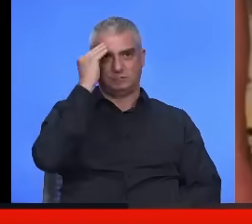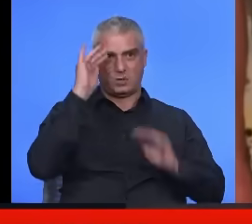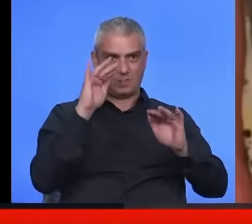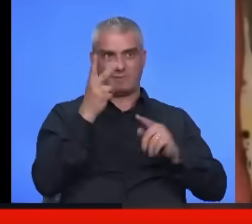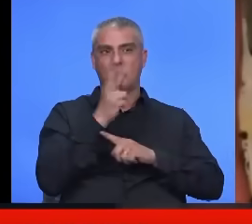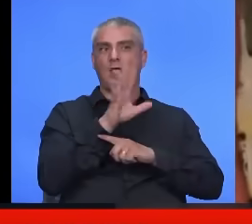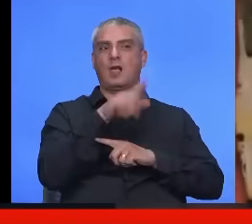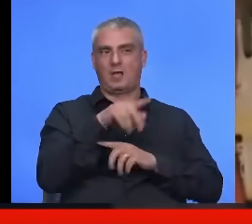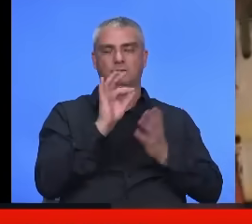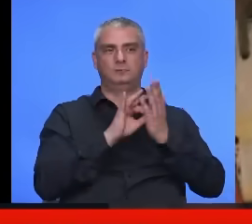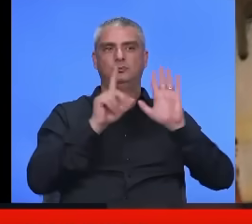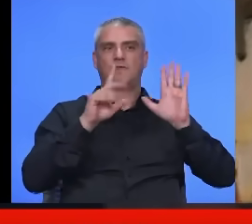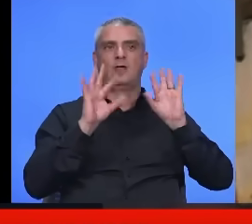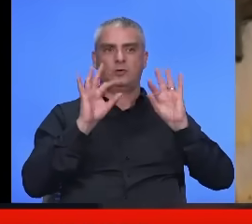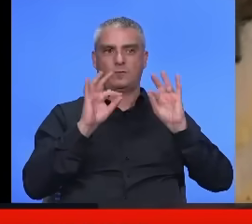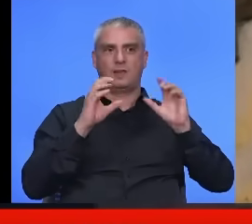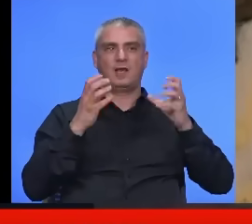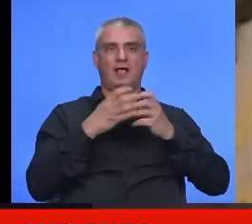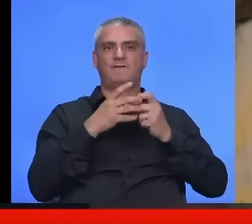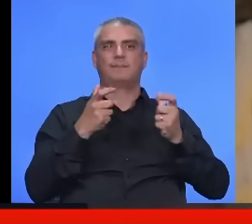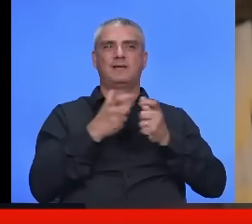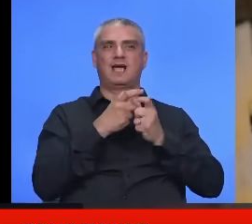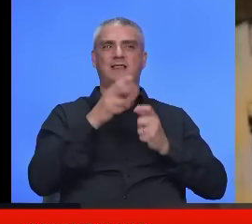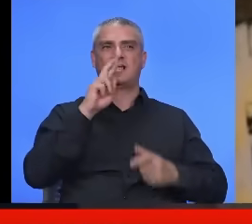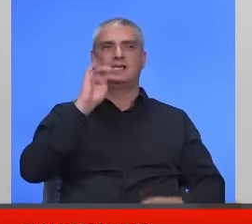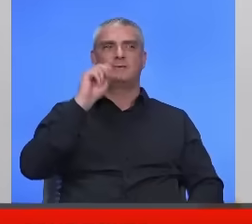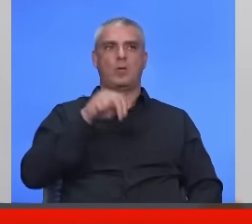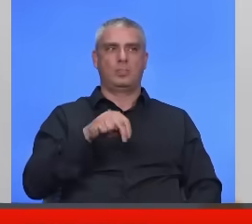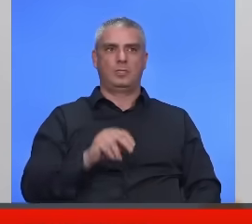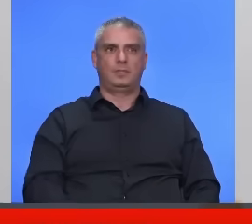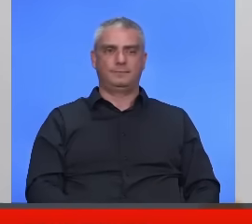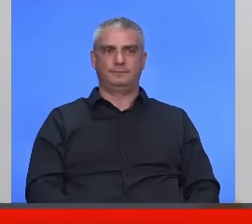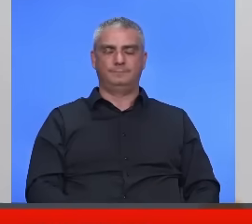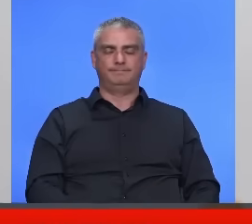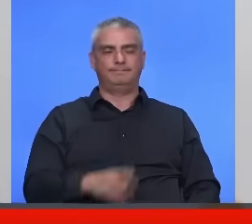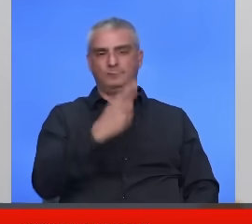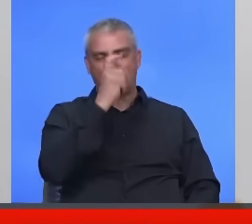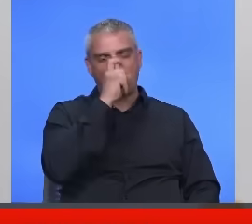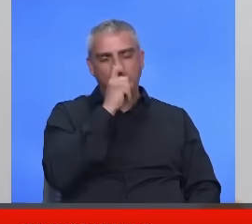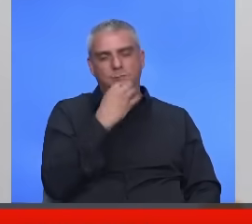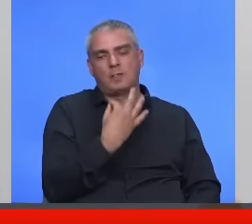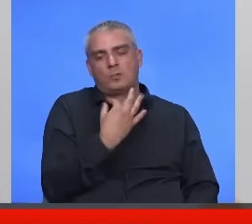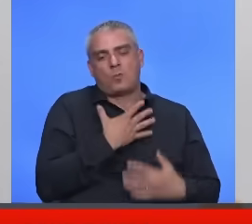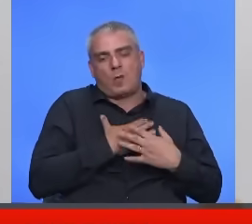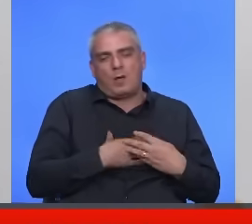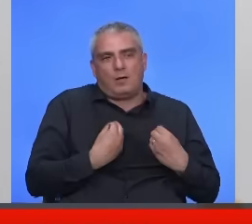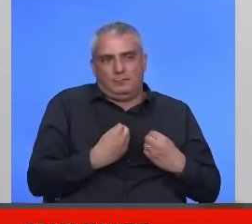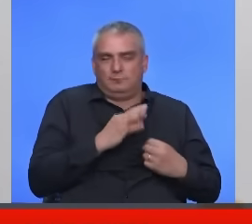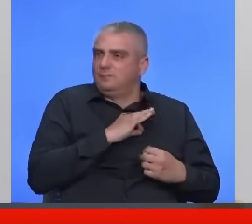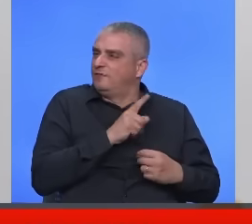גם הוא ב-7 באוקטובר. חבריו ליחידת רימון. הצניעות זה בדיוק מה שאפיין